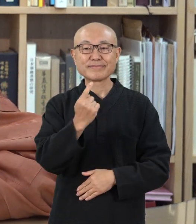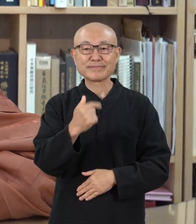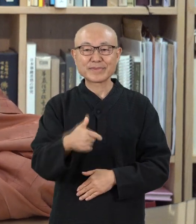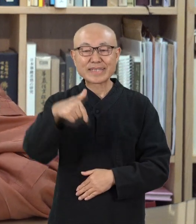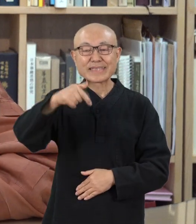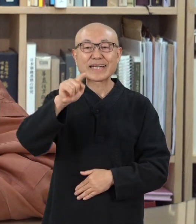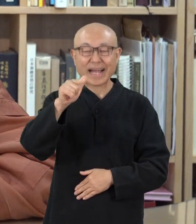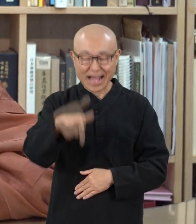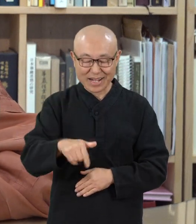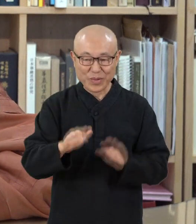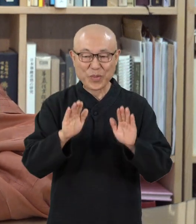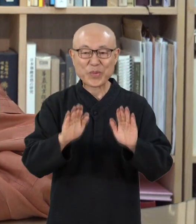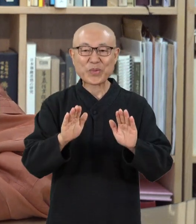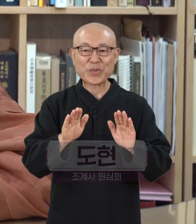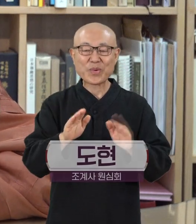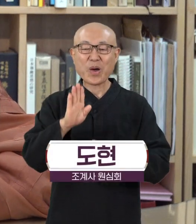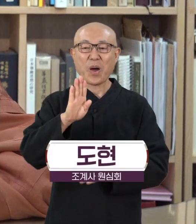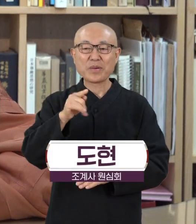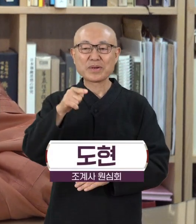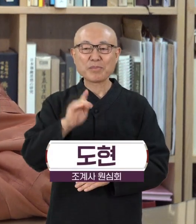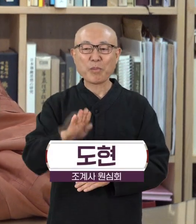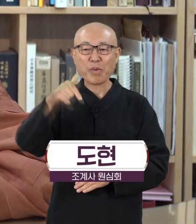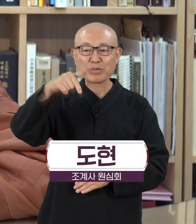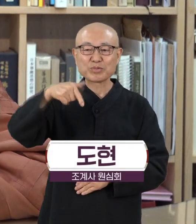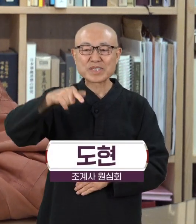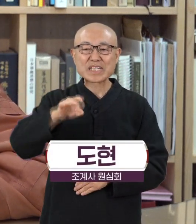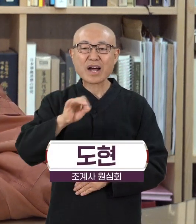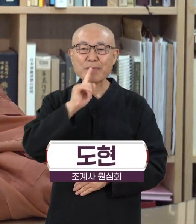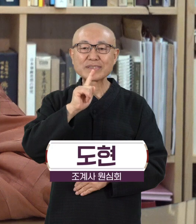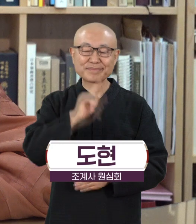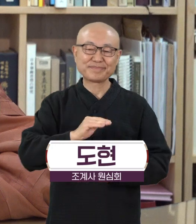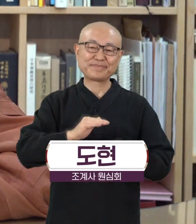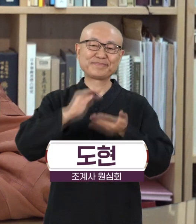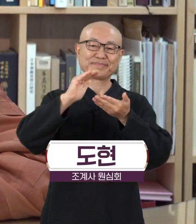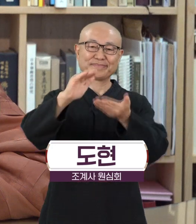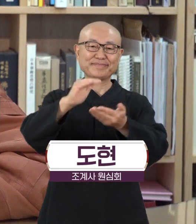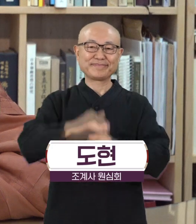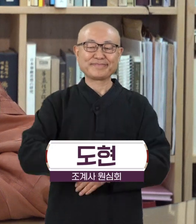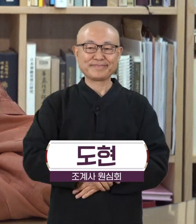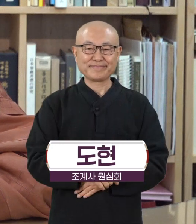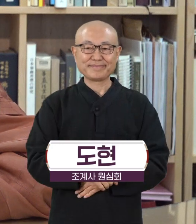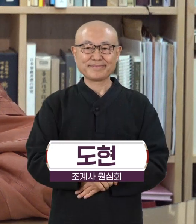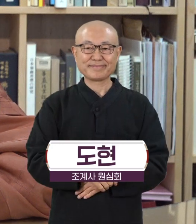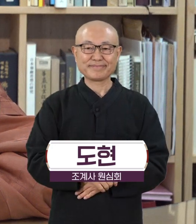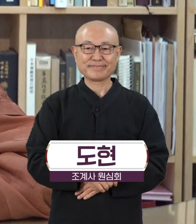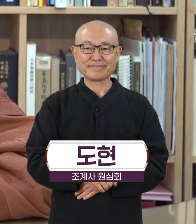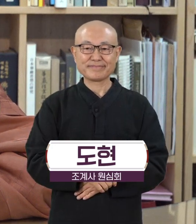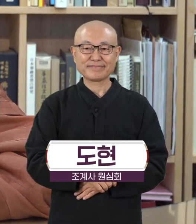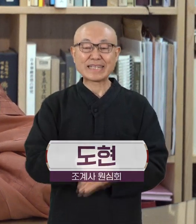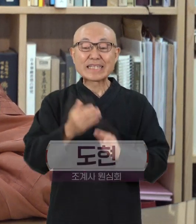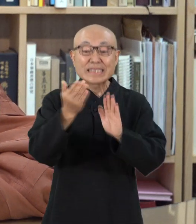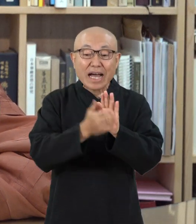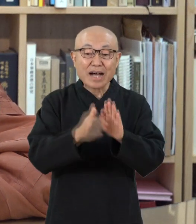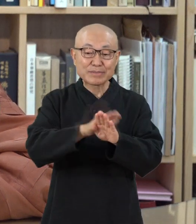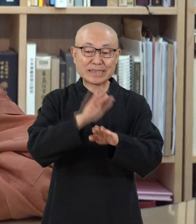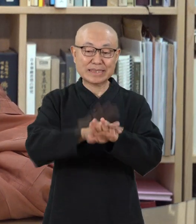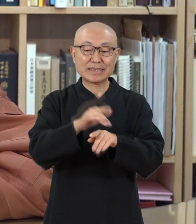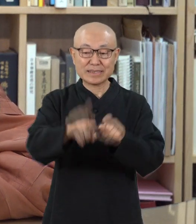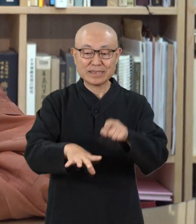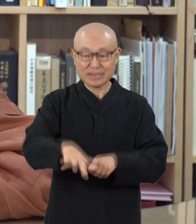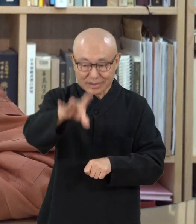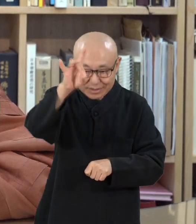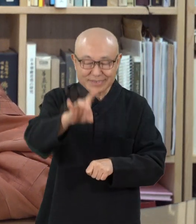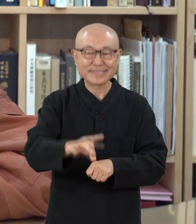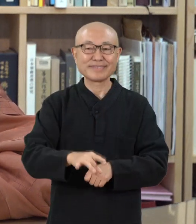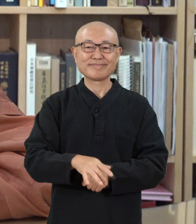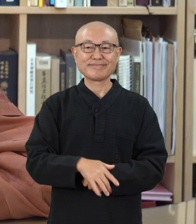본각입니다. 오늘도 법구경의 말씀을 전해드립니다. 자비 실천의 첫걸음.